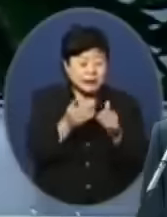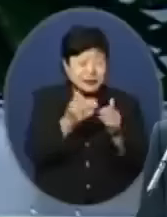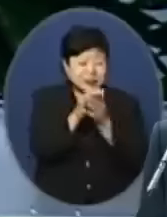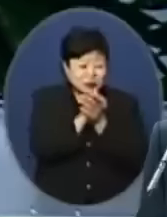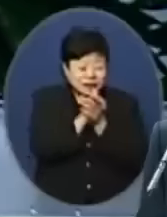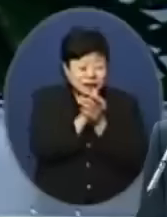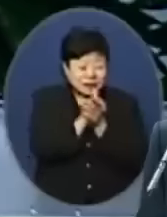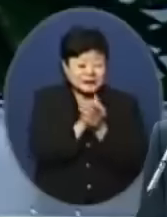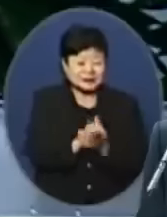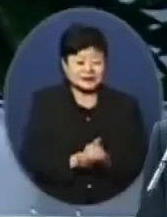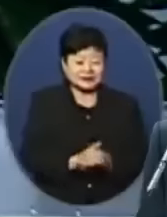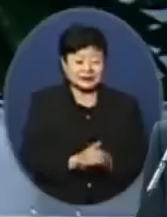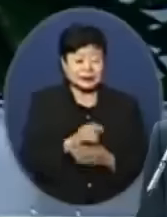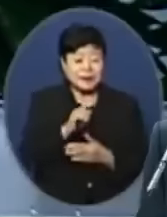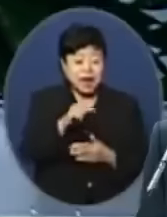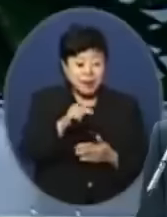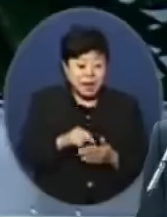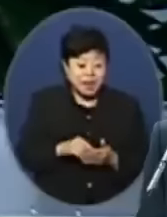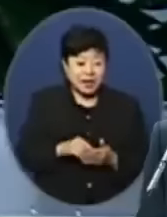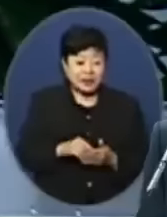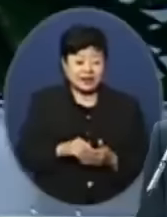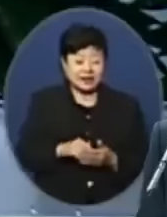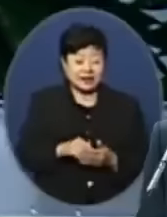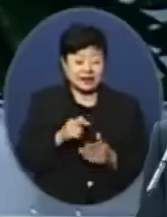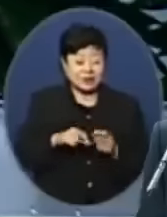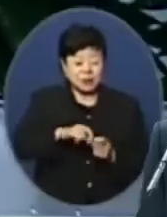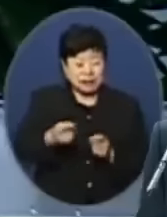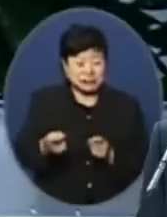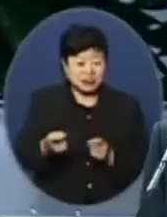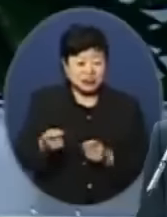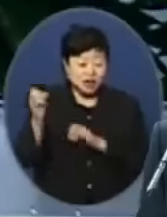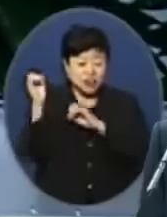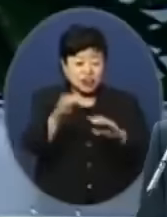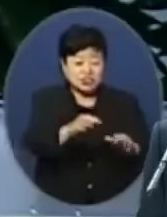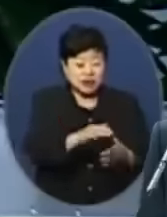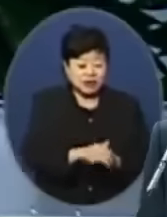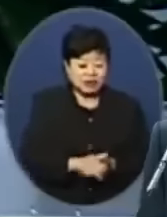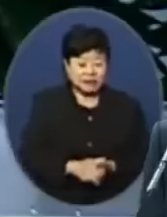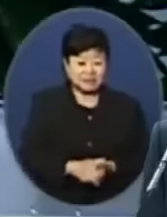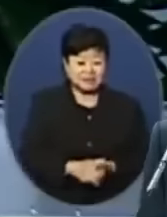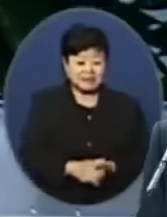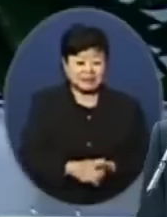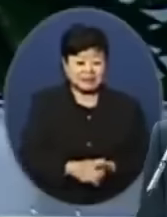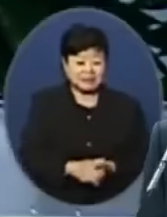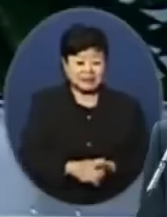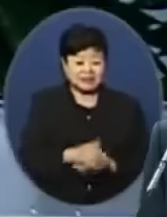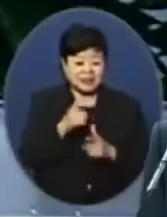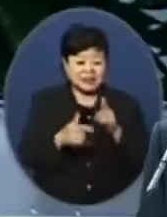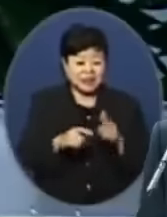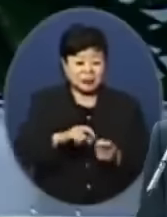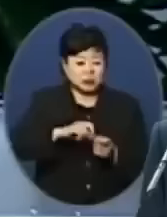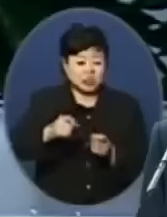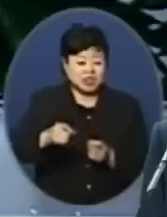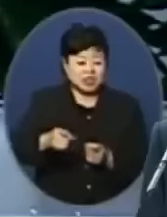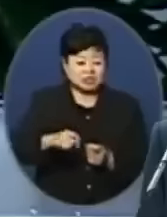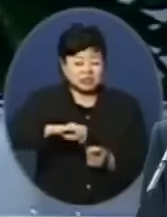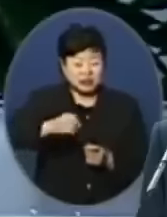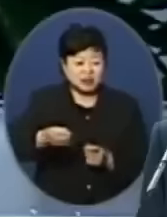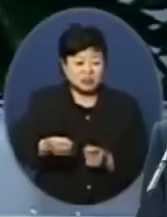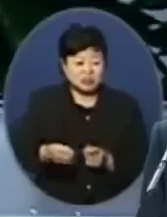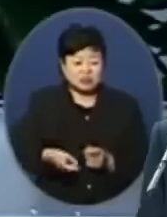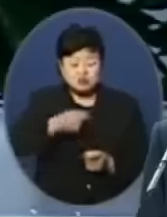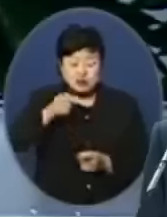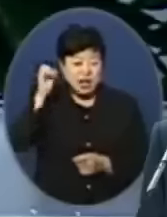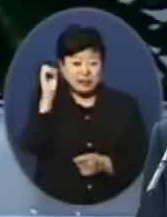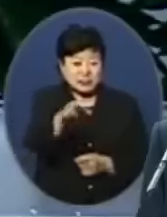하니까 마음속에 나무가지를 꺾어서 던져라. 그래서 거기서 있는 나무가지를 꺾어서